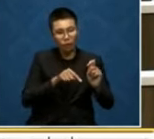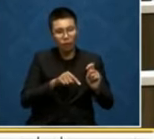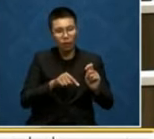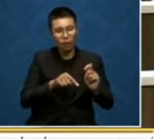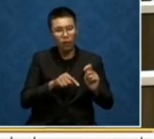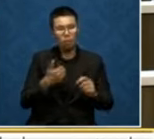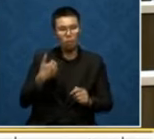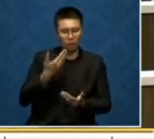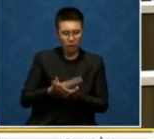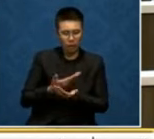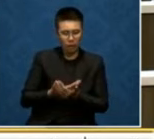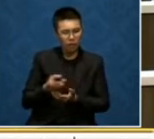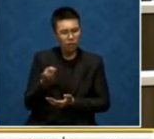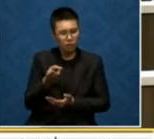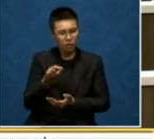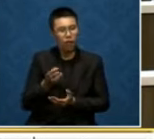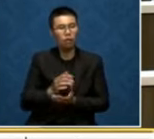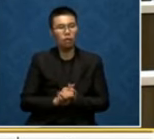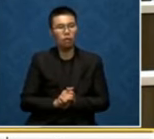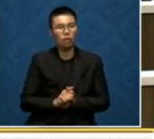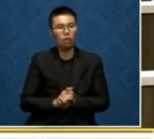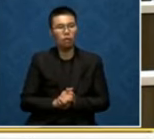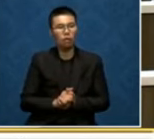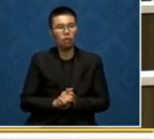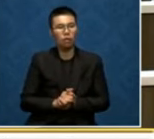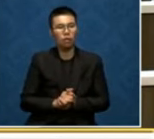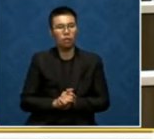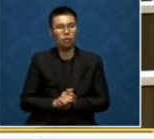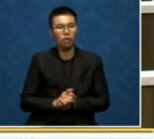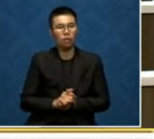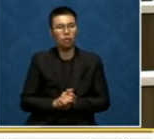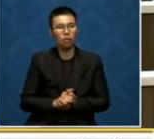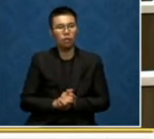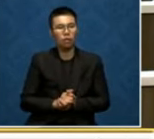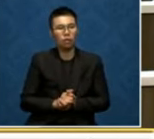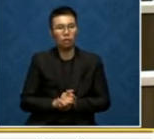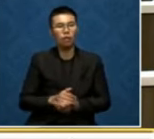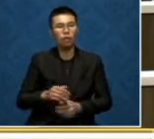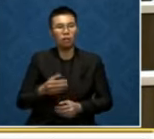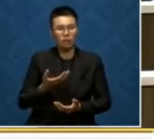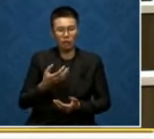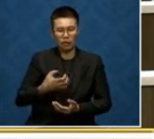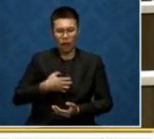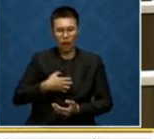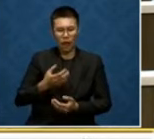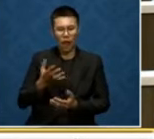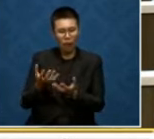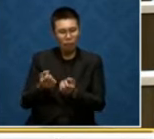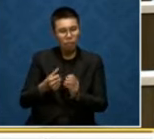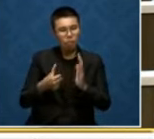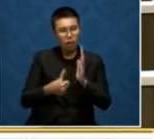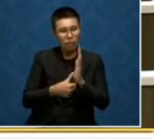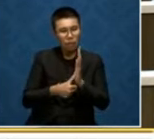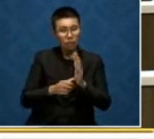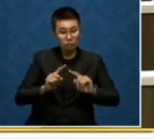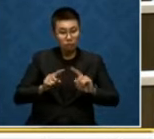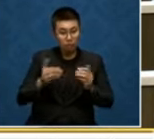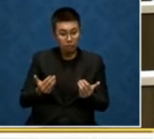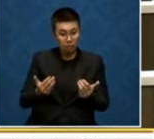รายได้น้อยอยู่แล้วเขามีความหวังว่าจะได้รับภาษีจากการก่อสร้างกังหันลมแต่วันนี้